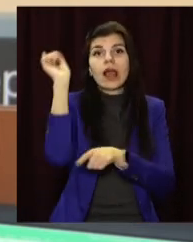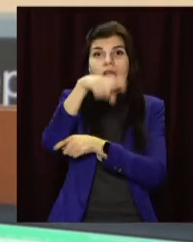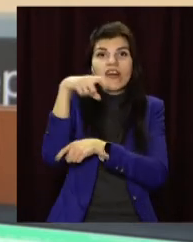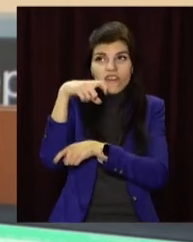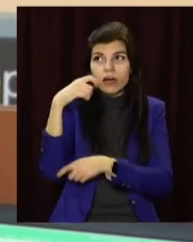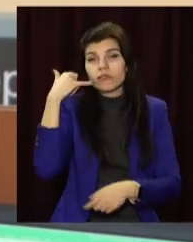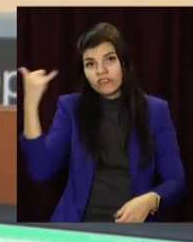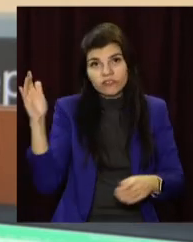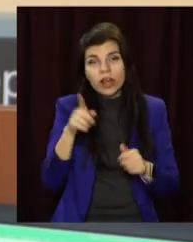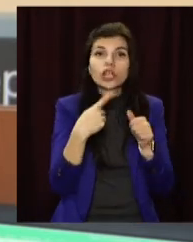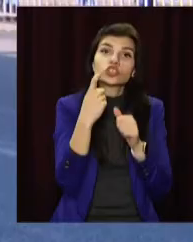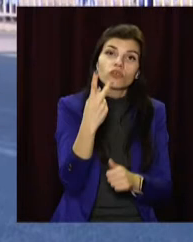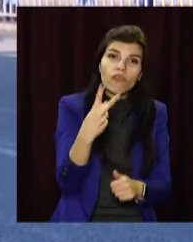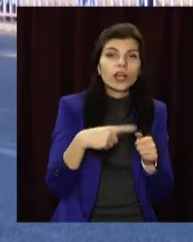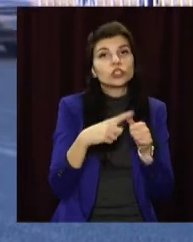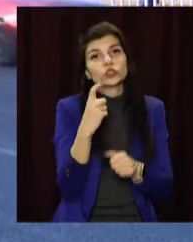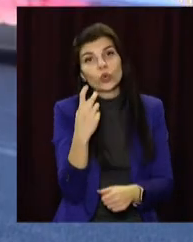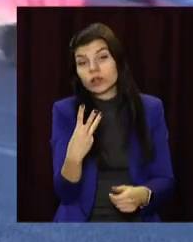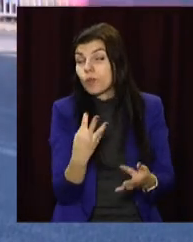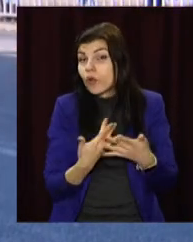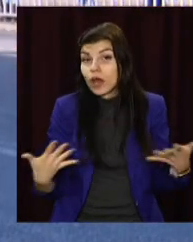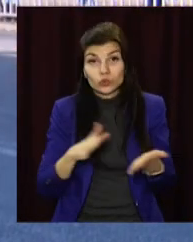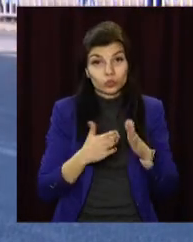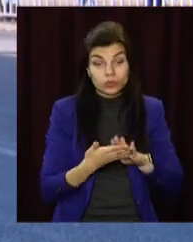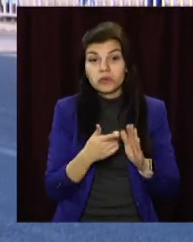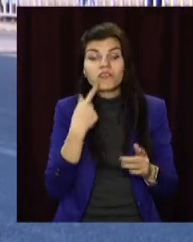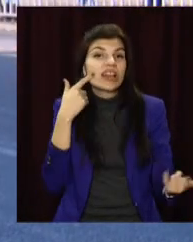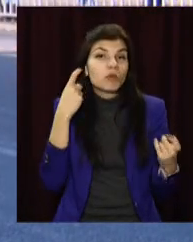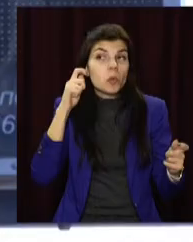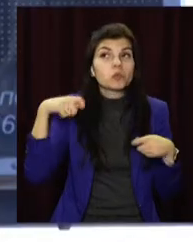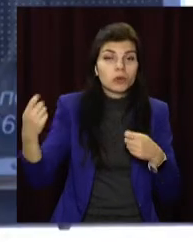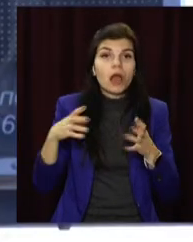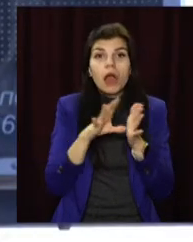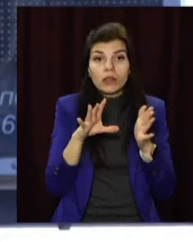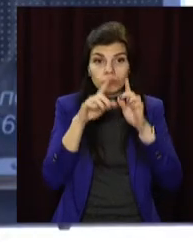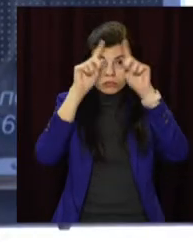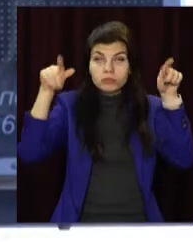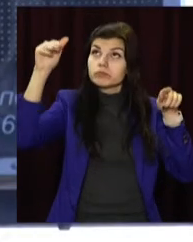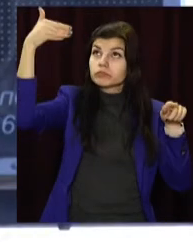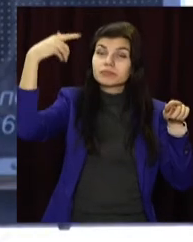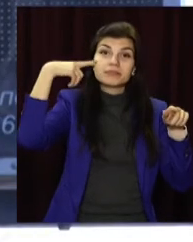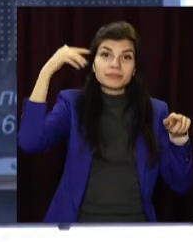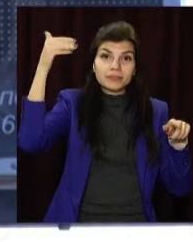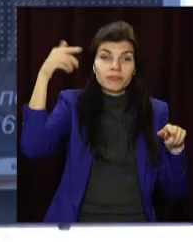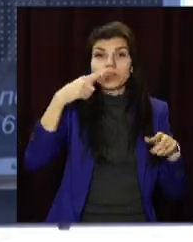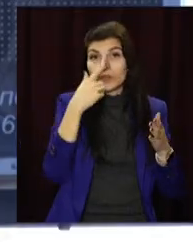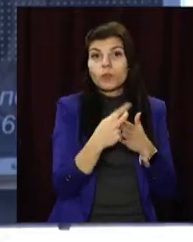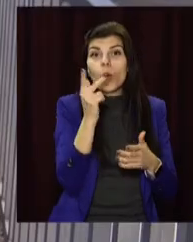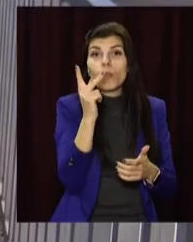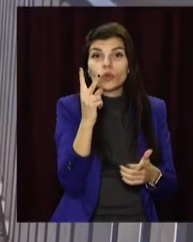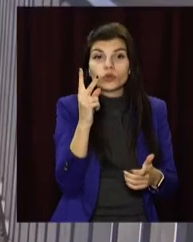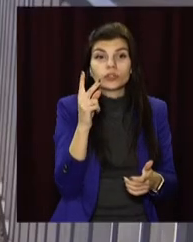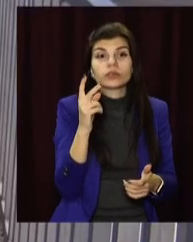либо 102. Крім того, диспетчери передають інформацію на електронні табло на зупинках. Їх понад